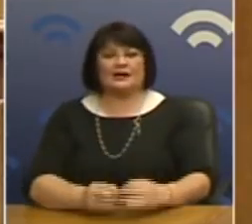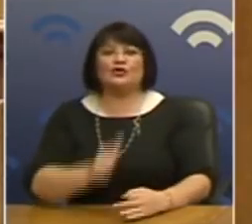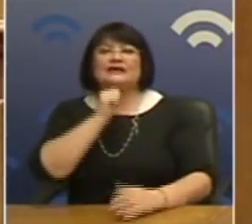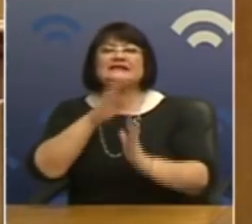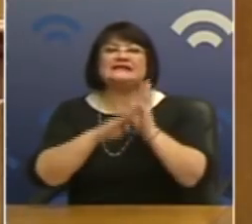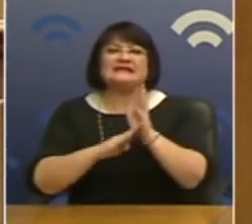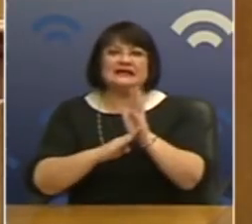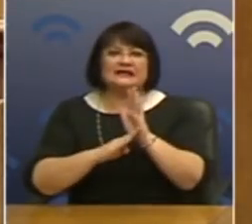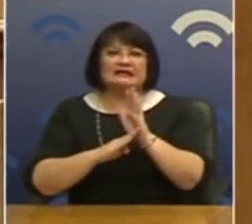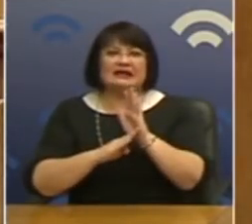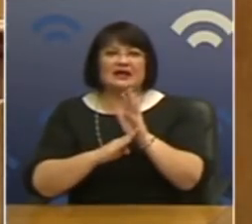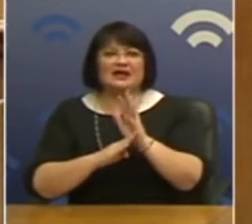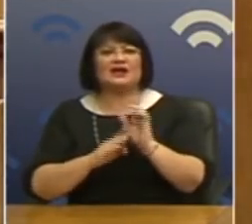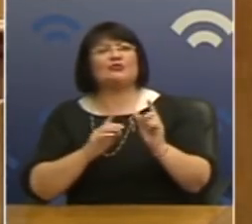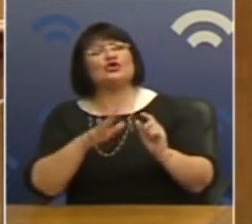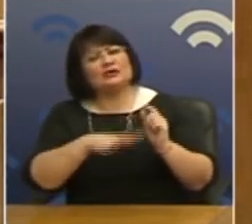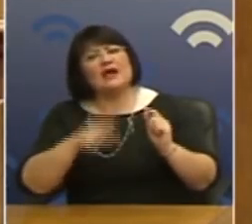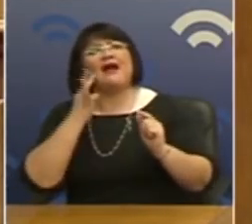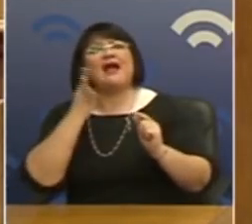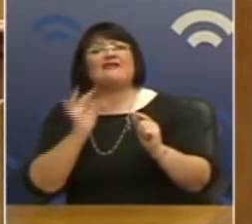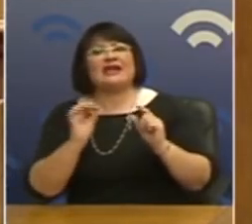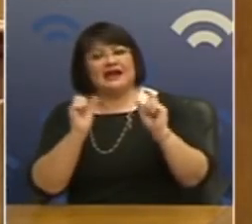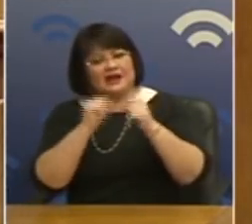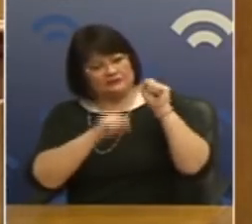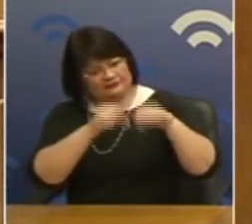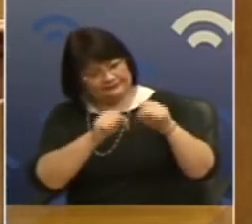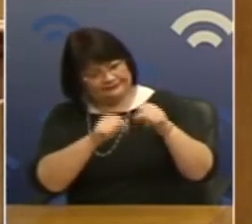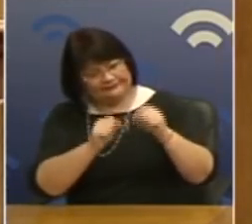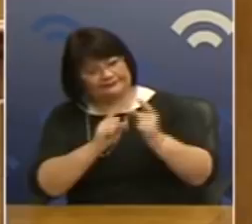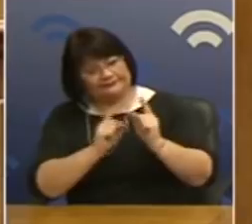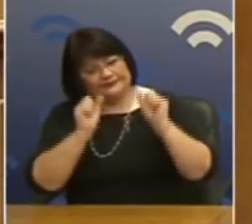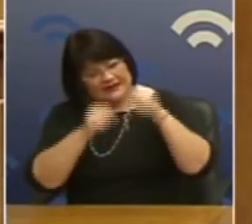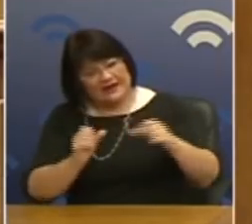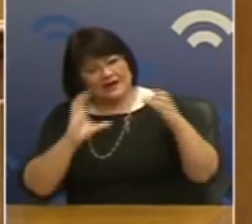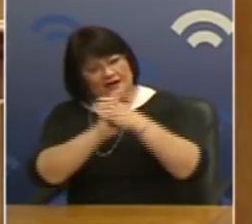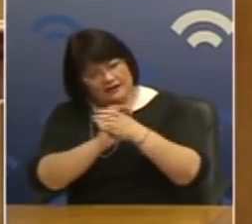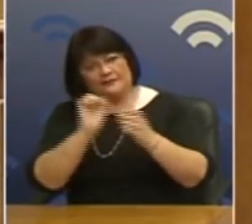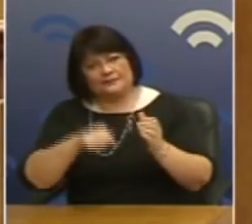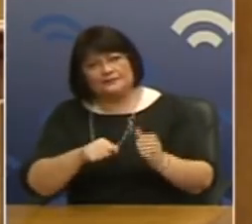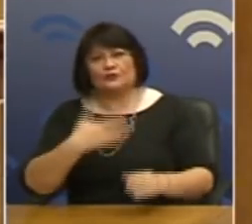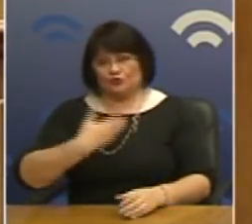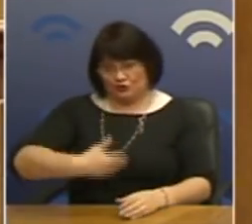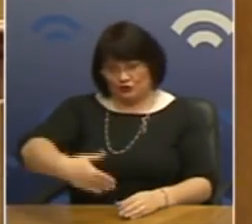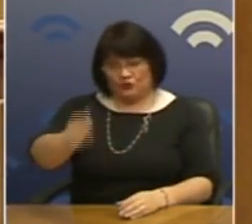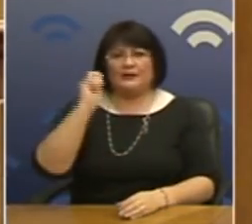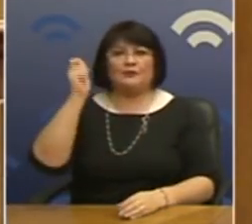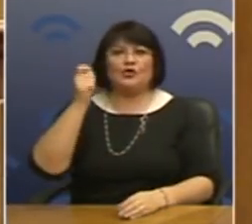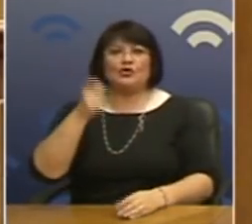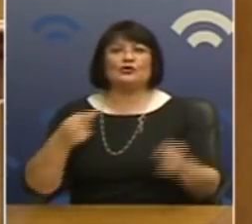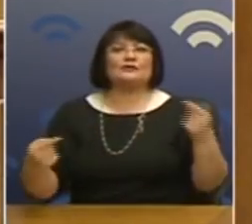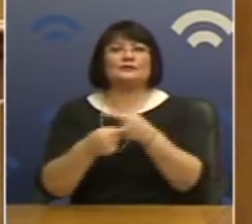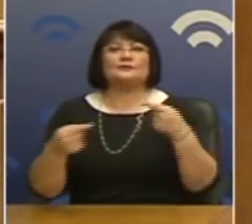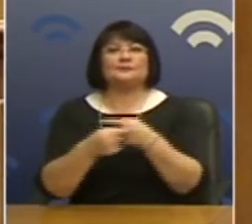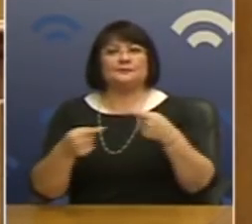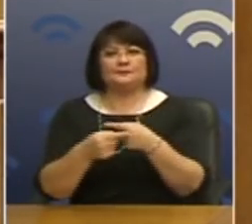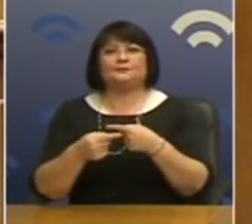είναι πεδίο συνενέσεων, συγκλήσεων και ότι η τρέχουσα πολιτική αντιπαράθεση πρέπει